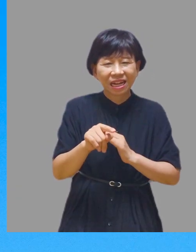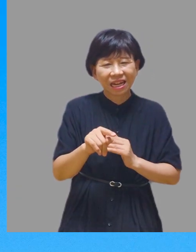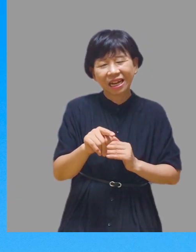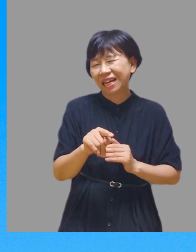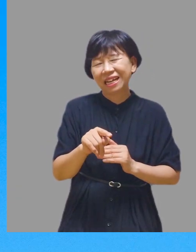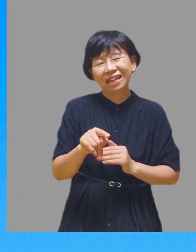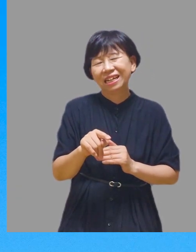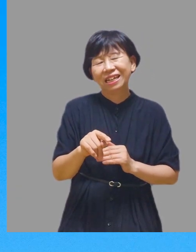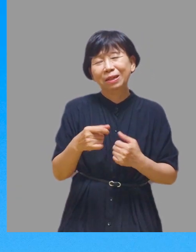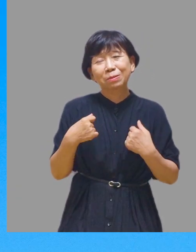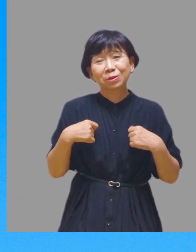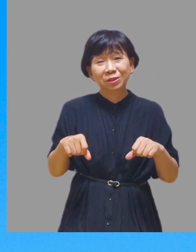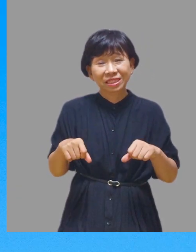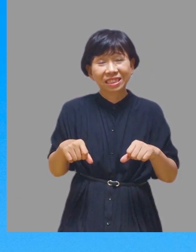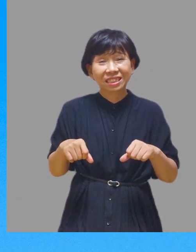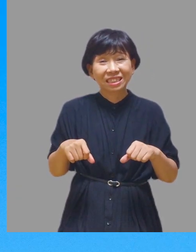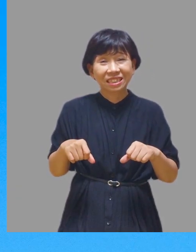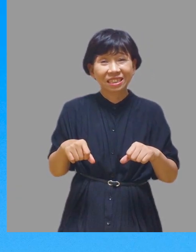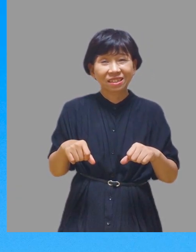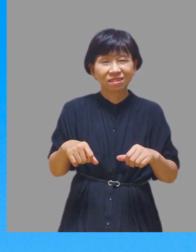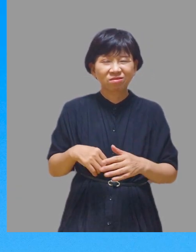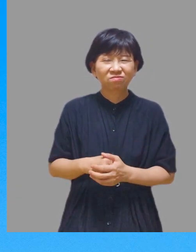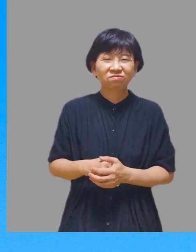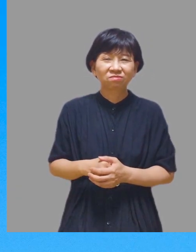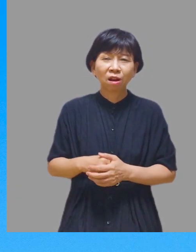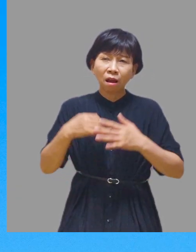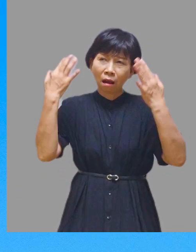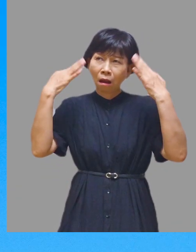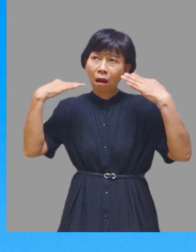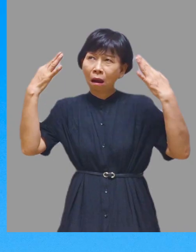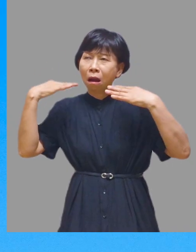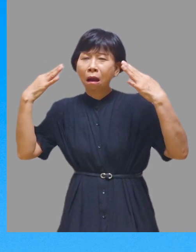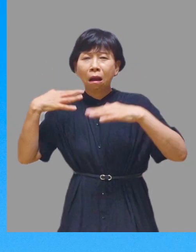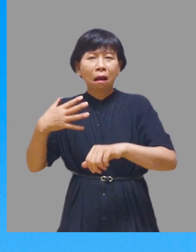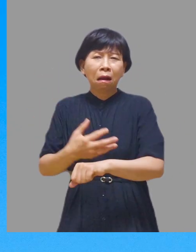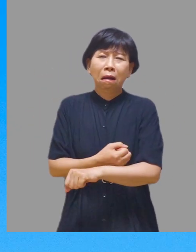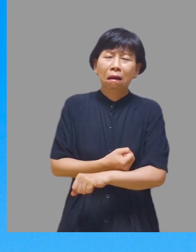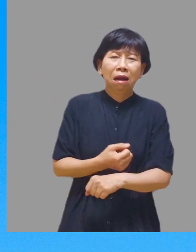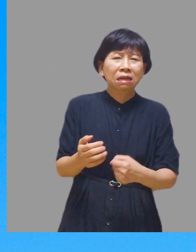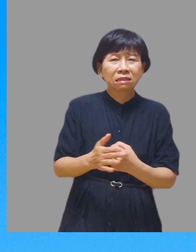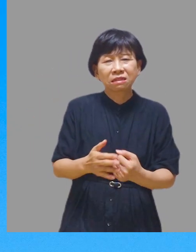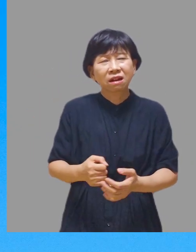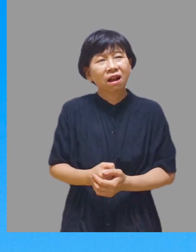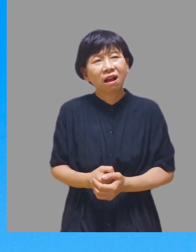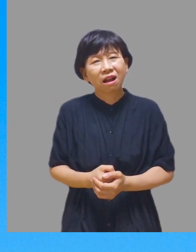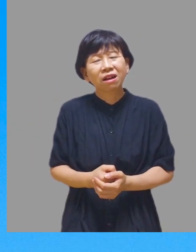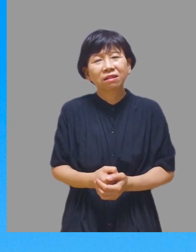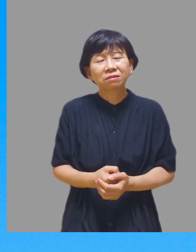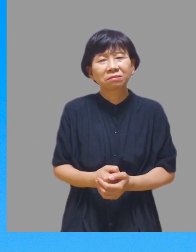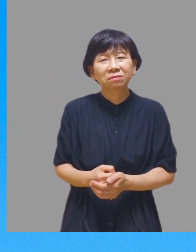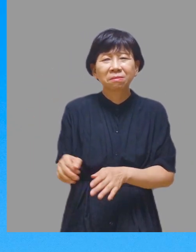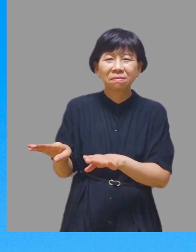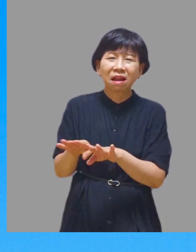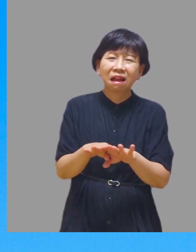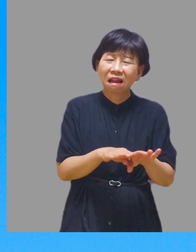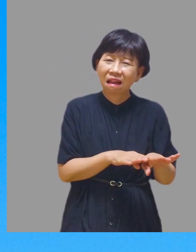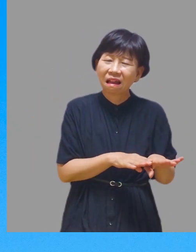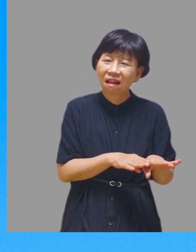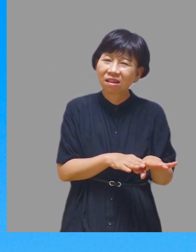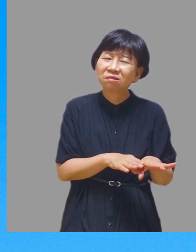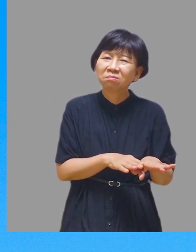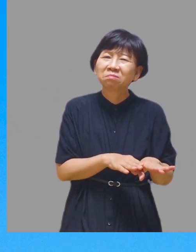신앙생활 잠깐 쉬고 좀 여유롭게 보내도 되겠지. 이런 마음이 저에게, 우리